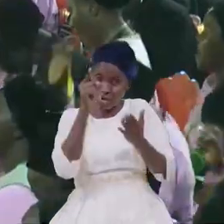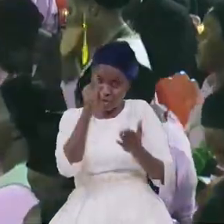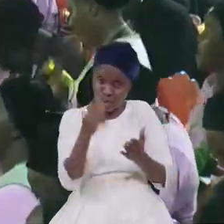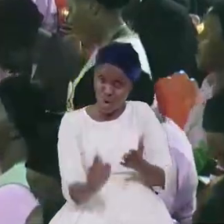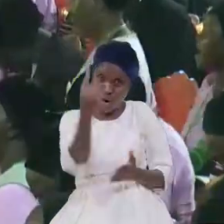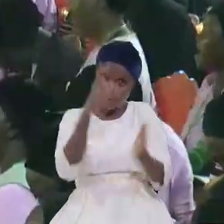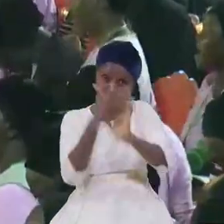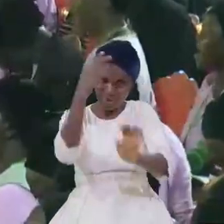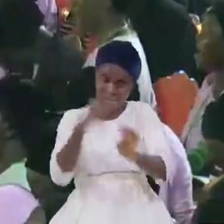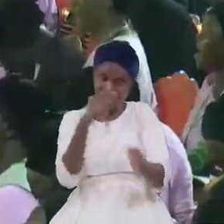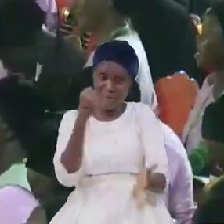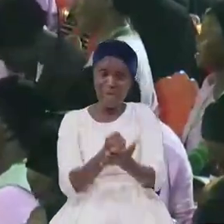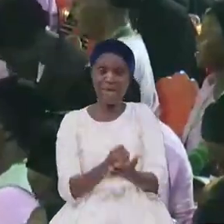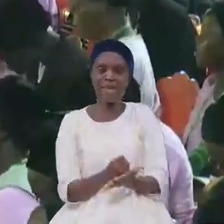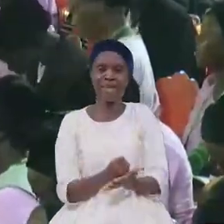vous exalter.